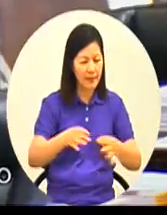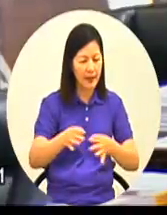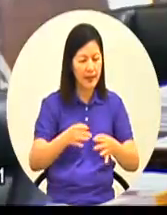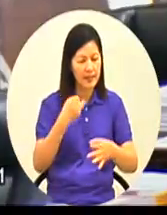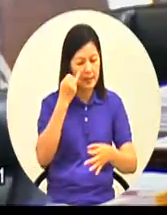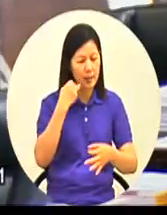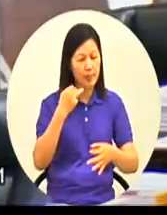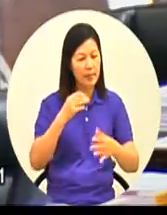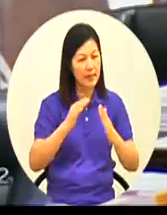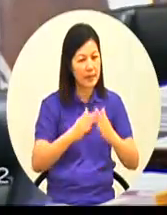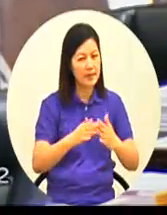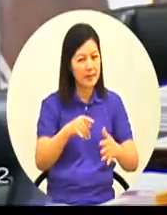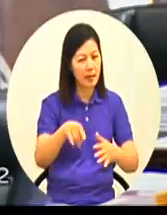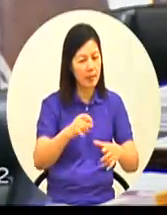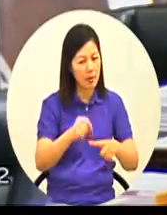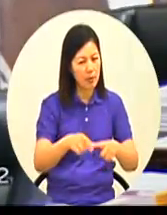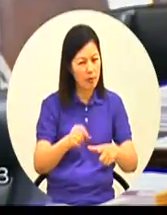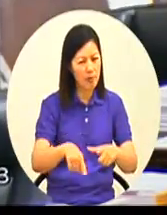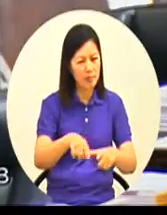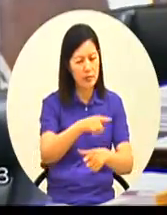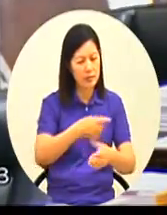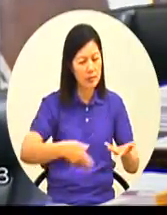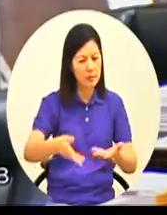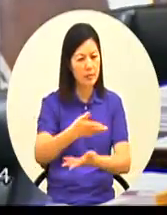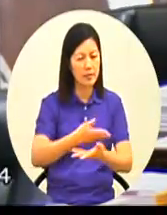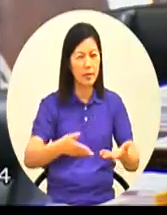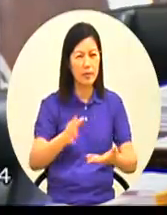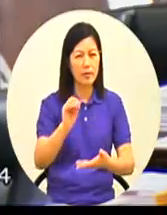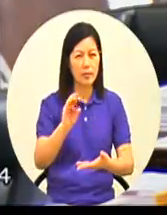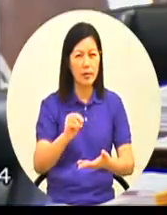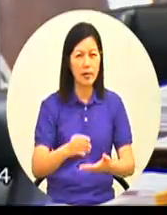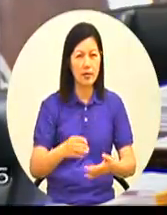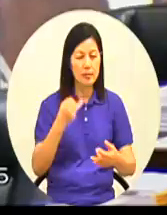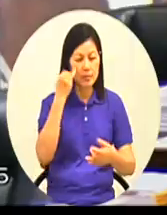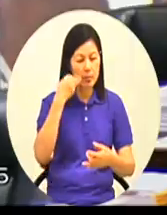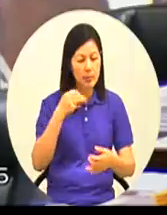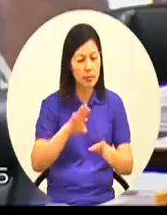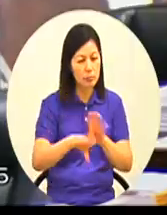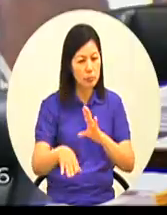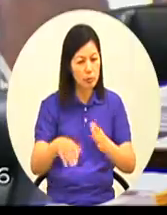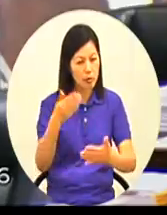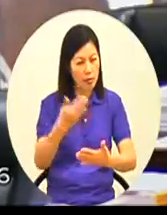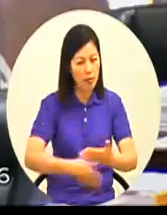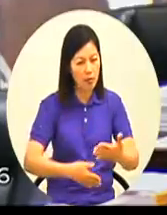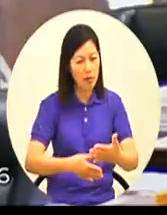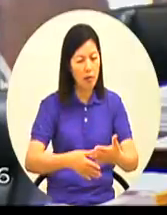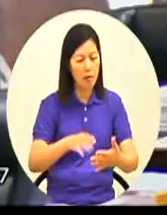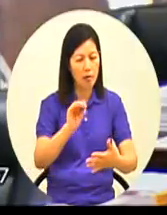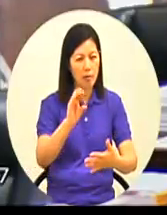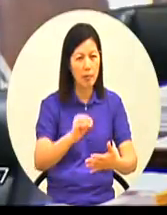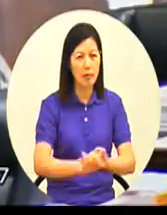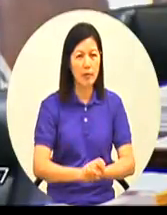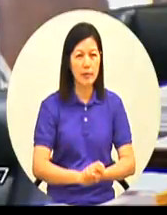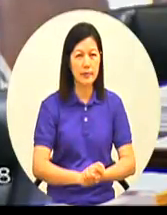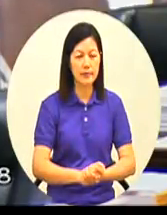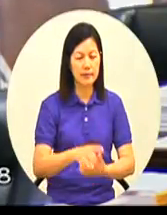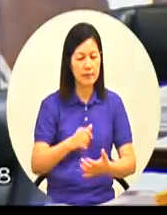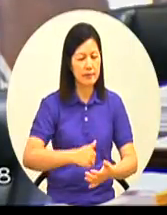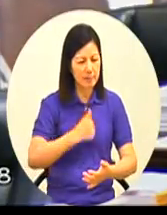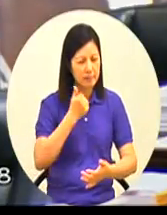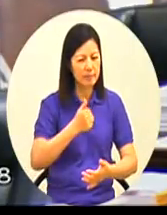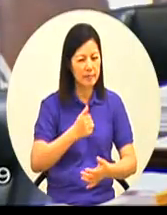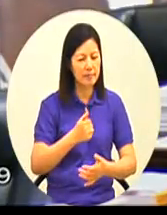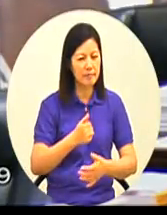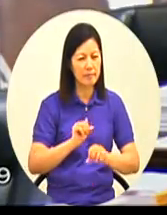他们有什么企业，让企业的交流，那因为姐妹市有什么抵税，这样才是真正在发挥我们真正的所谓的姐妹